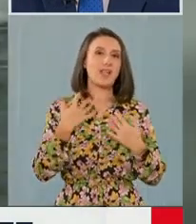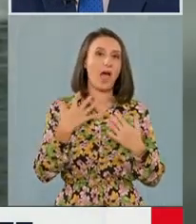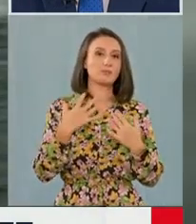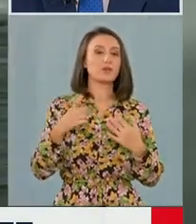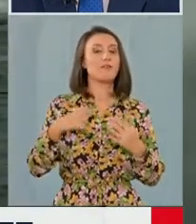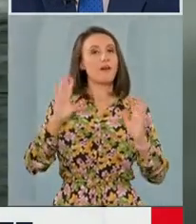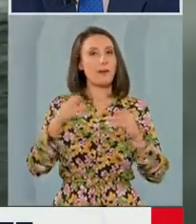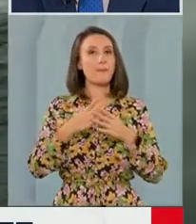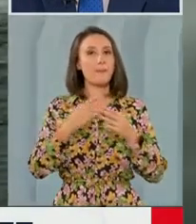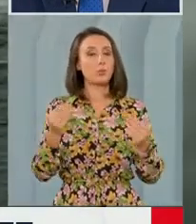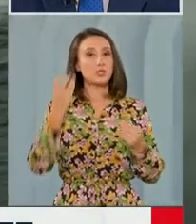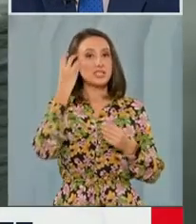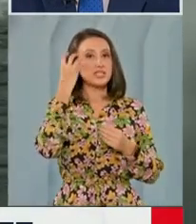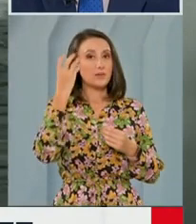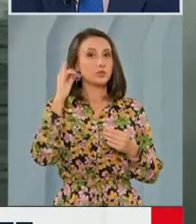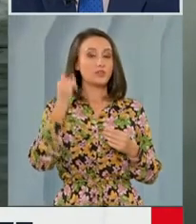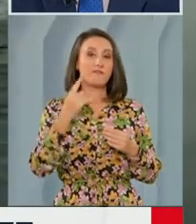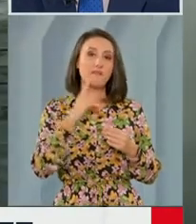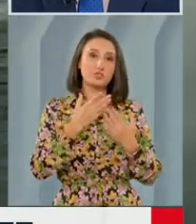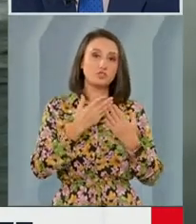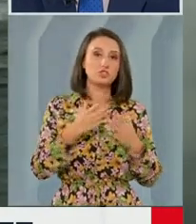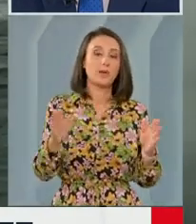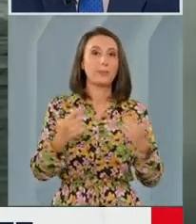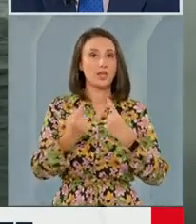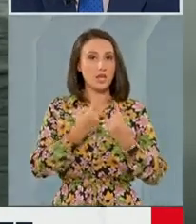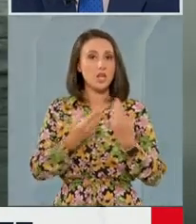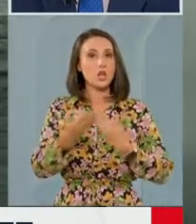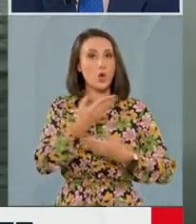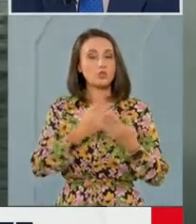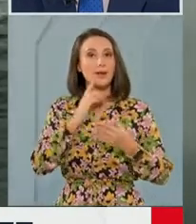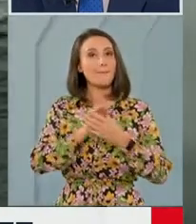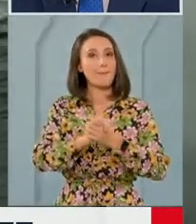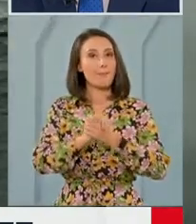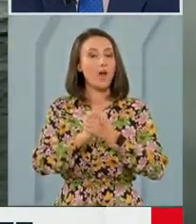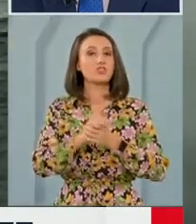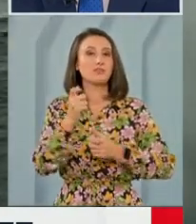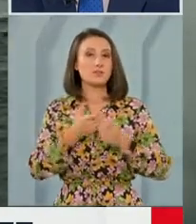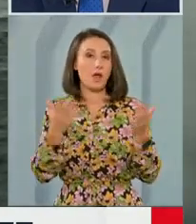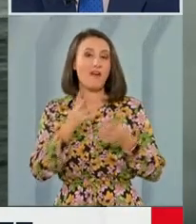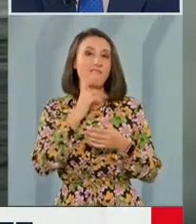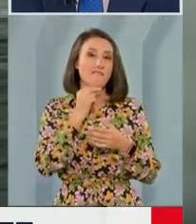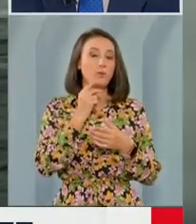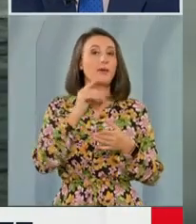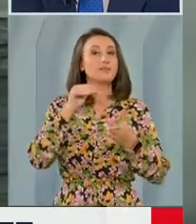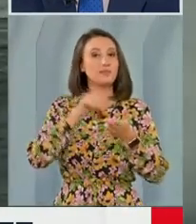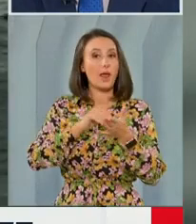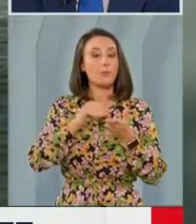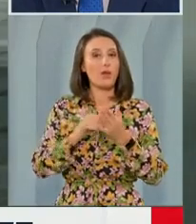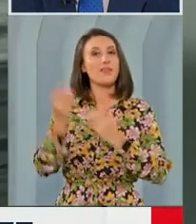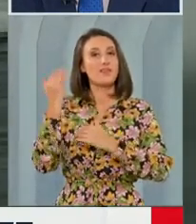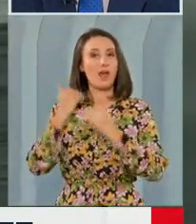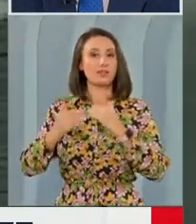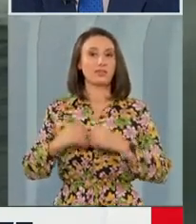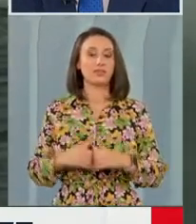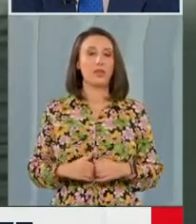va avea mai multă înțelepciune și va declanșa în sfârșit negocierile de pace despre care vorbea, despre necesitatea lor, vorbea